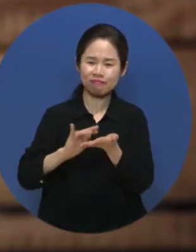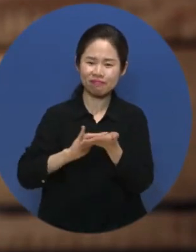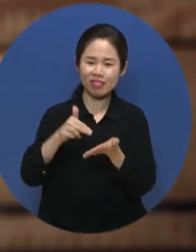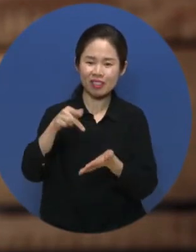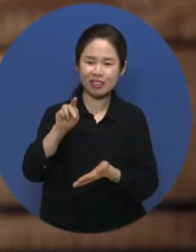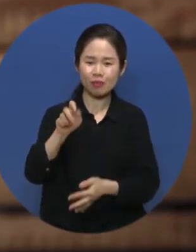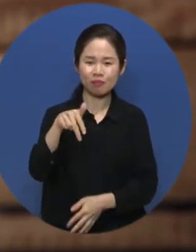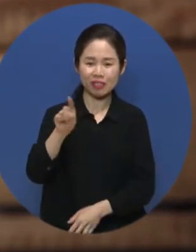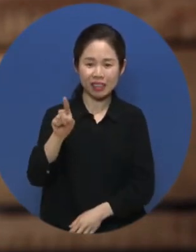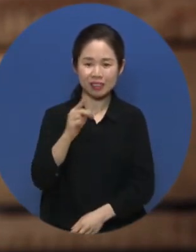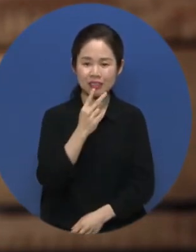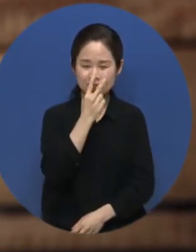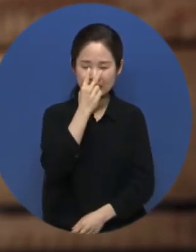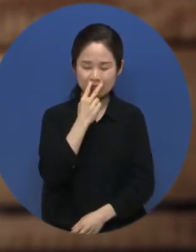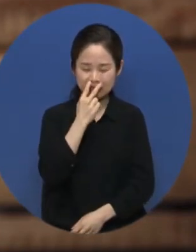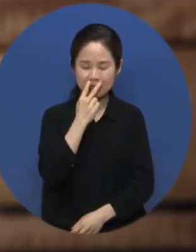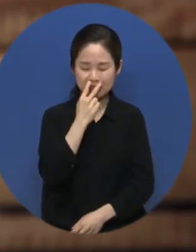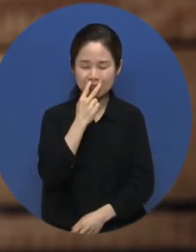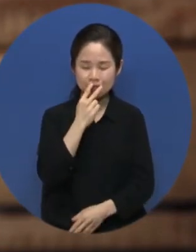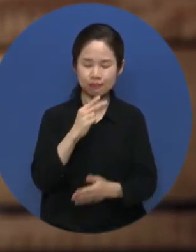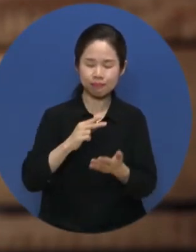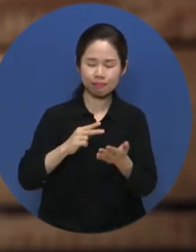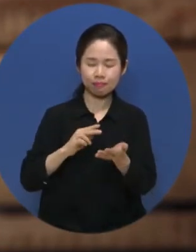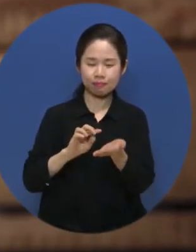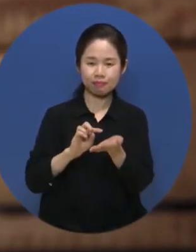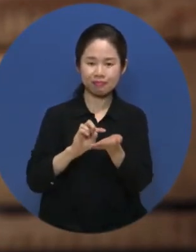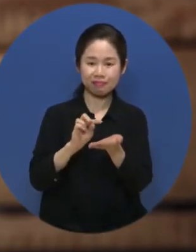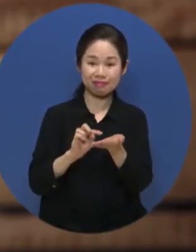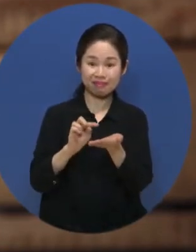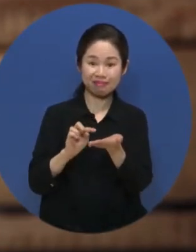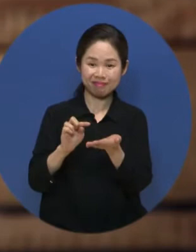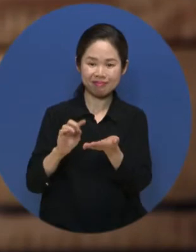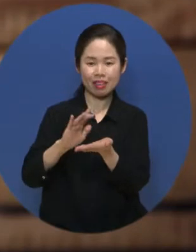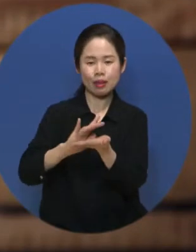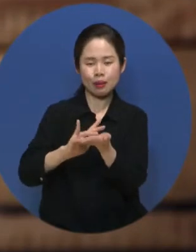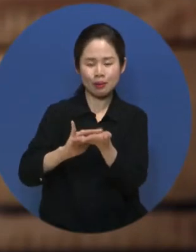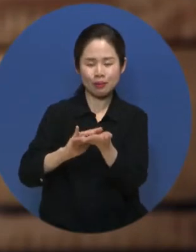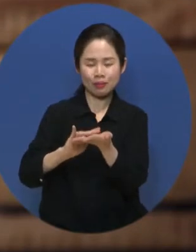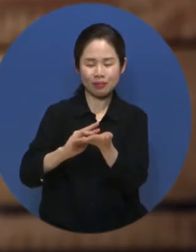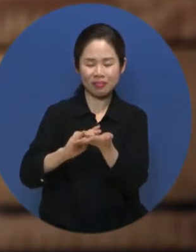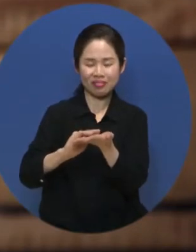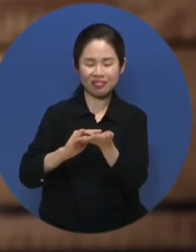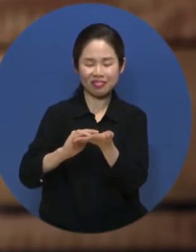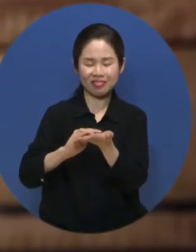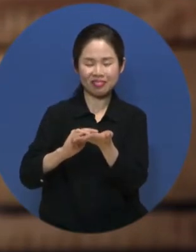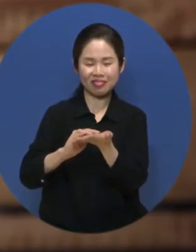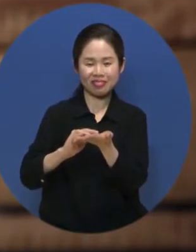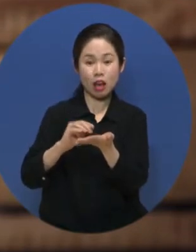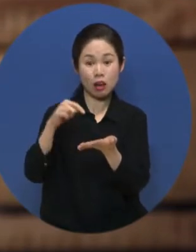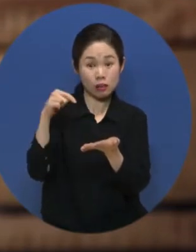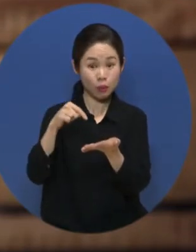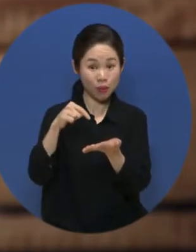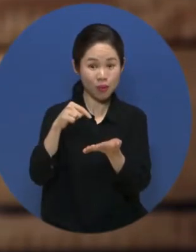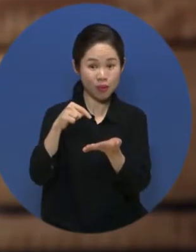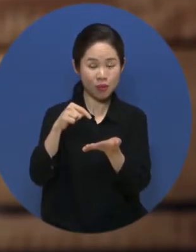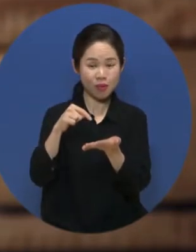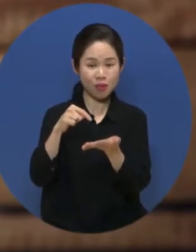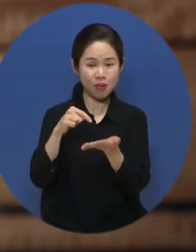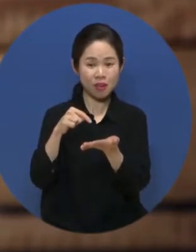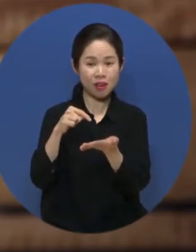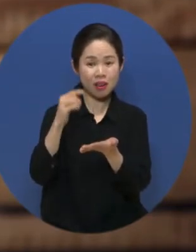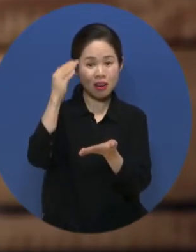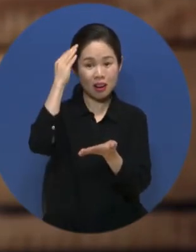않는 분들이 글자를 오돌토돌하게 튀어나와 있는 거 손으로 짚어서 읽는 점자라는 게 있는데 이것도 법으로 정해져